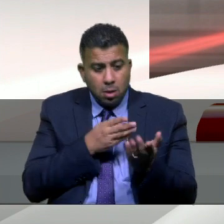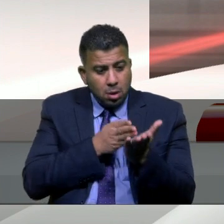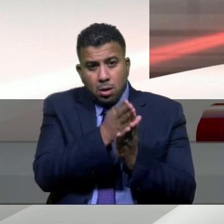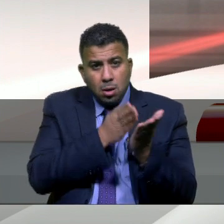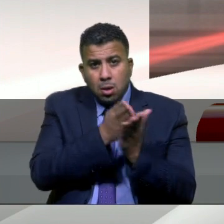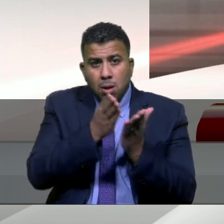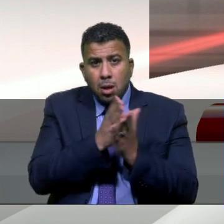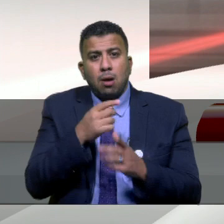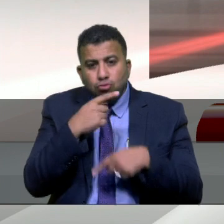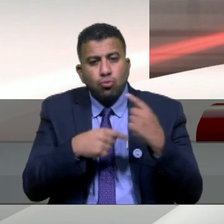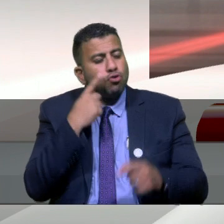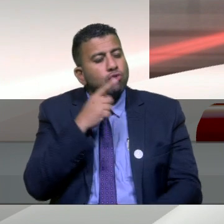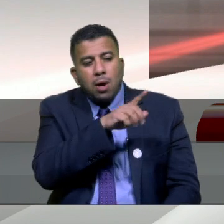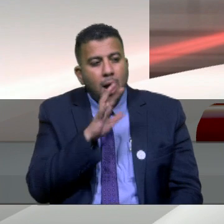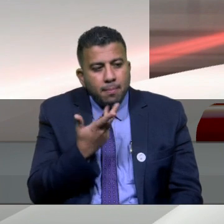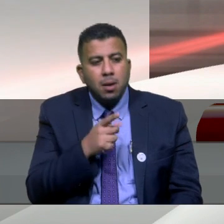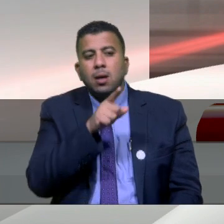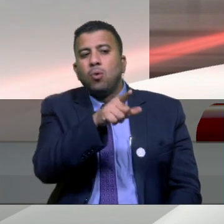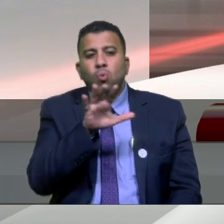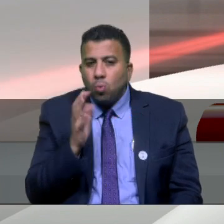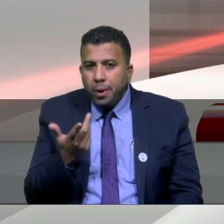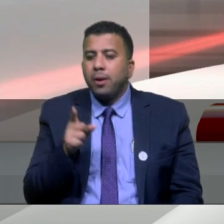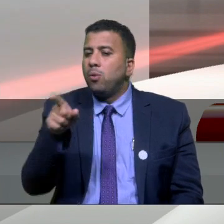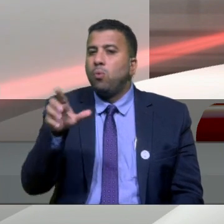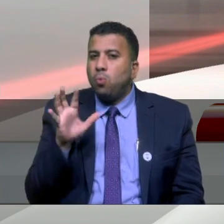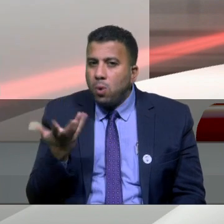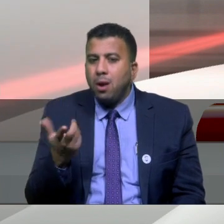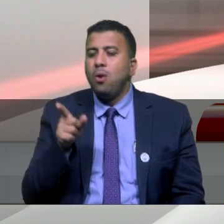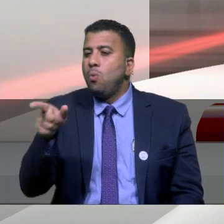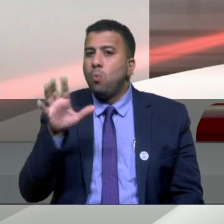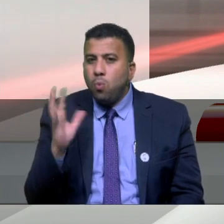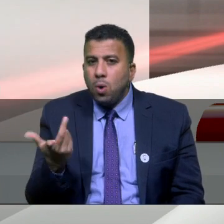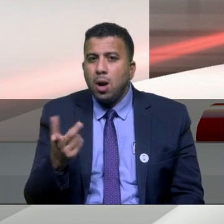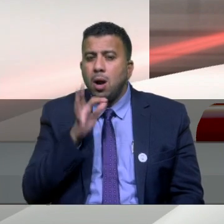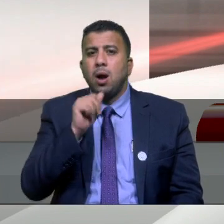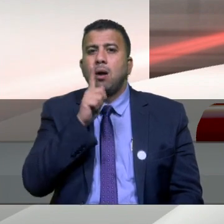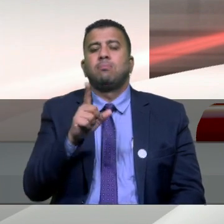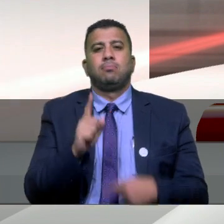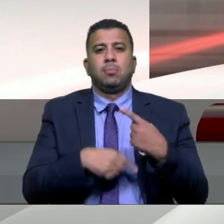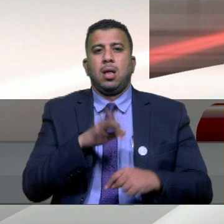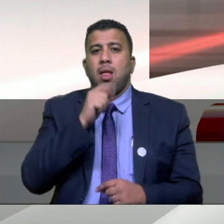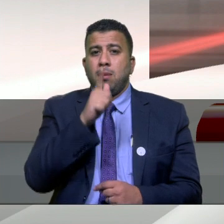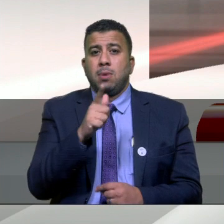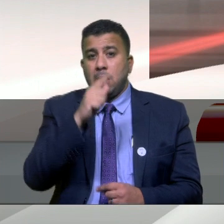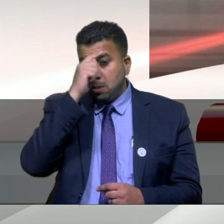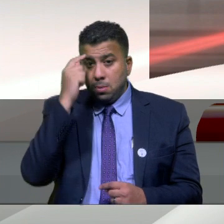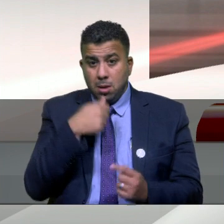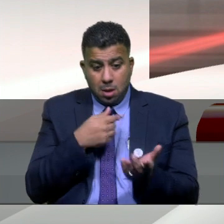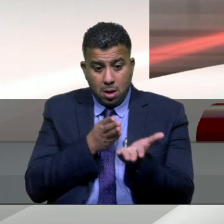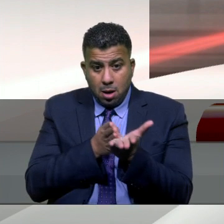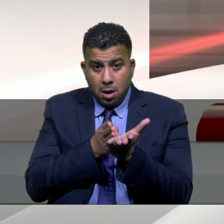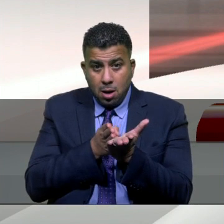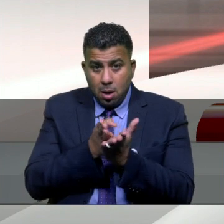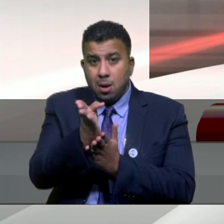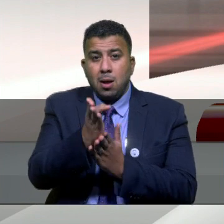كلها؟ أتبعها، وين وصلنا هنا وين وصلنا هنا وين وصلنا هنا هكذا، لكن في خط